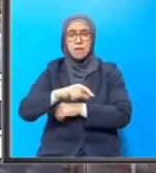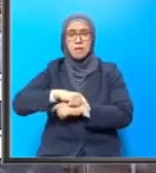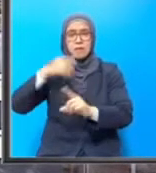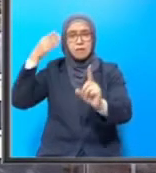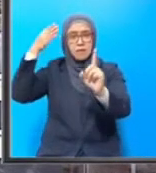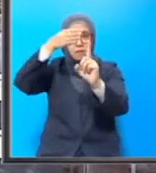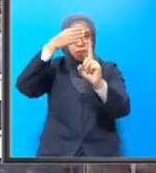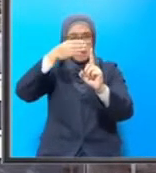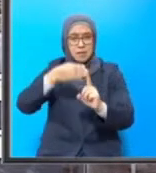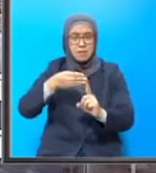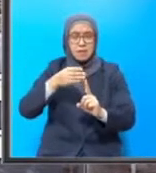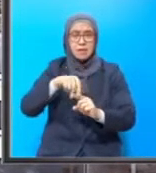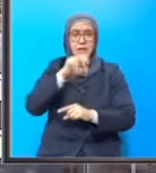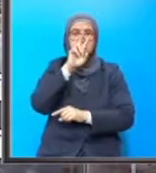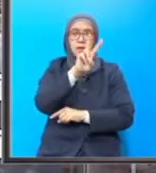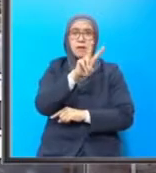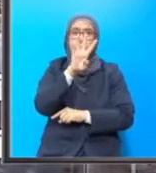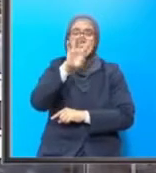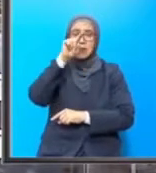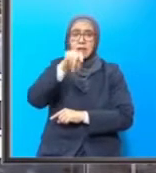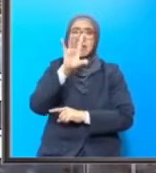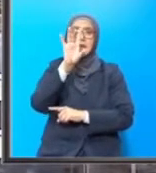24 wangi